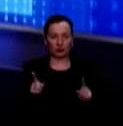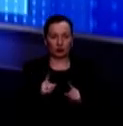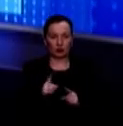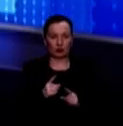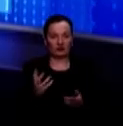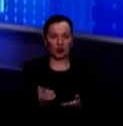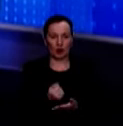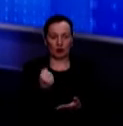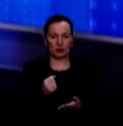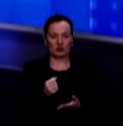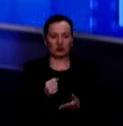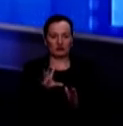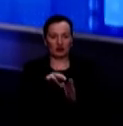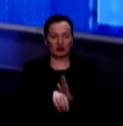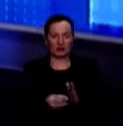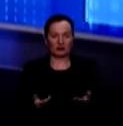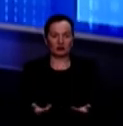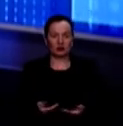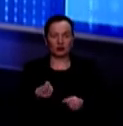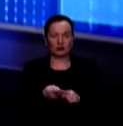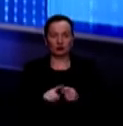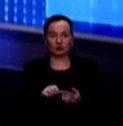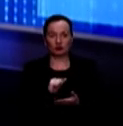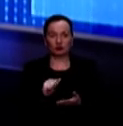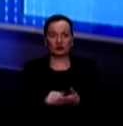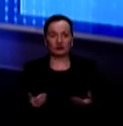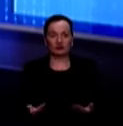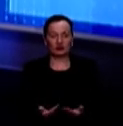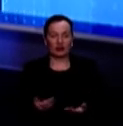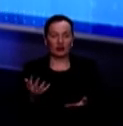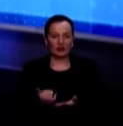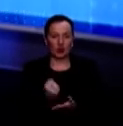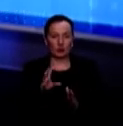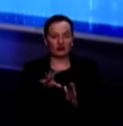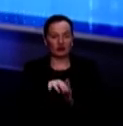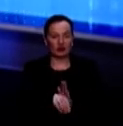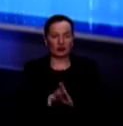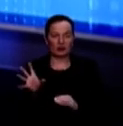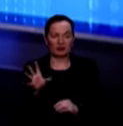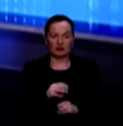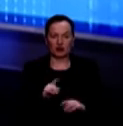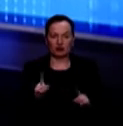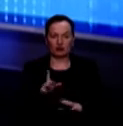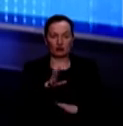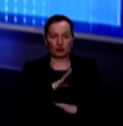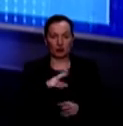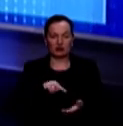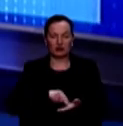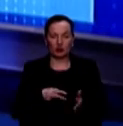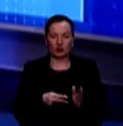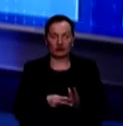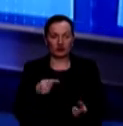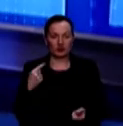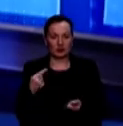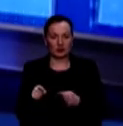життя із цього документу? Ну, в життя вдалося втілити практично все, що було заплановано, але